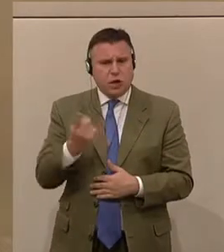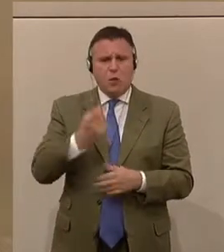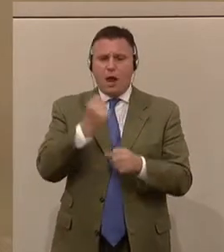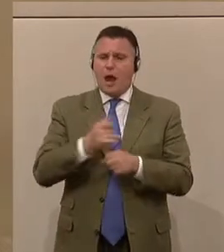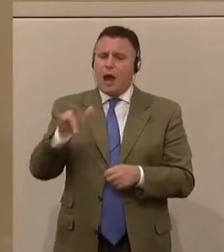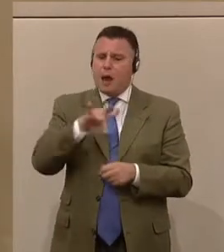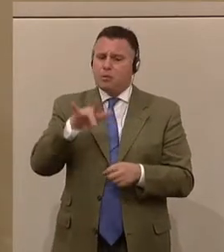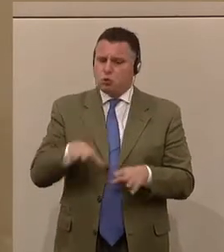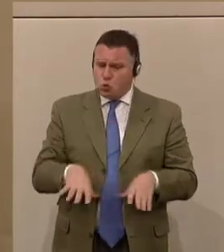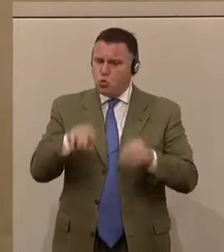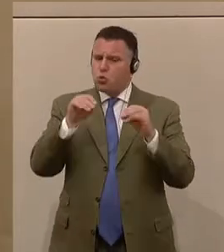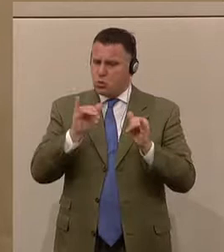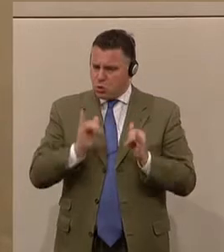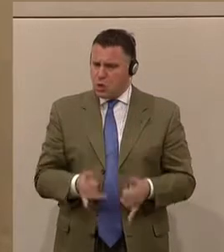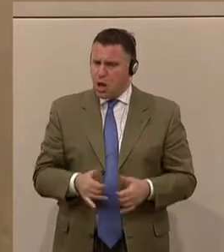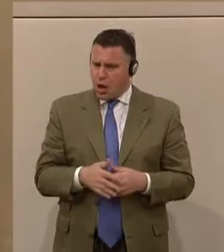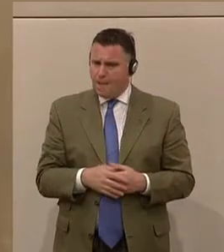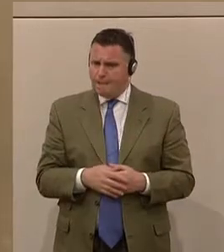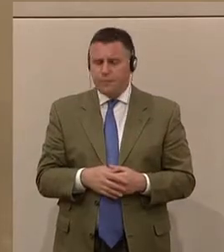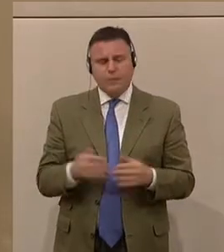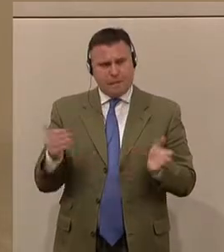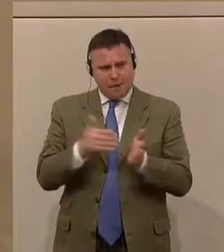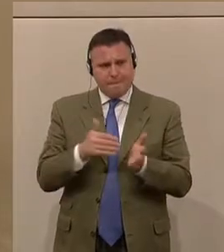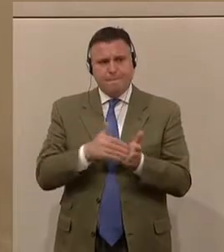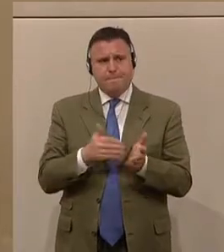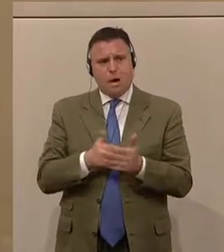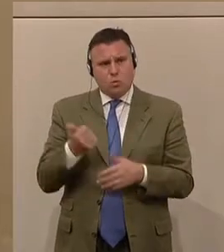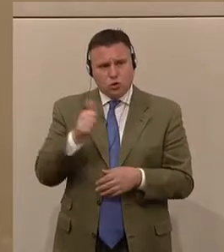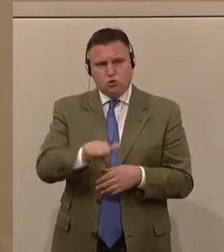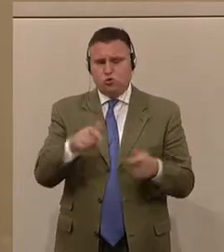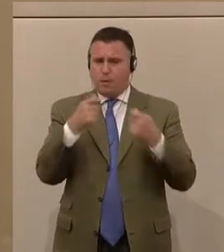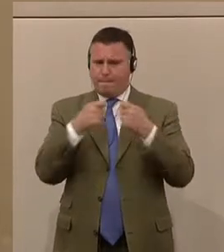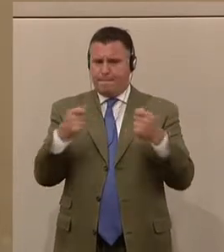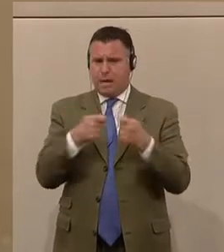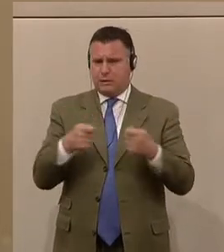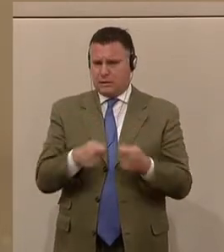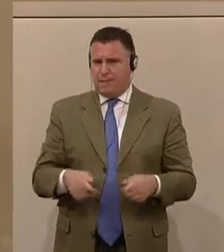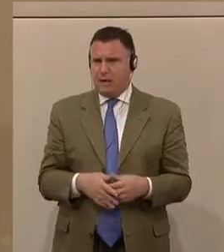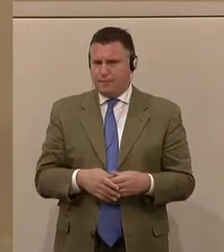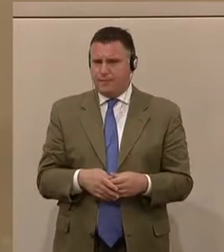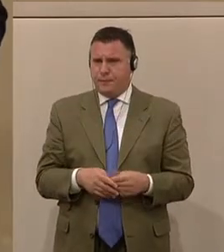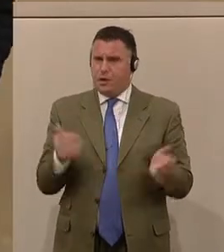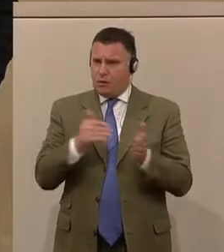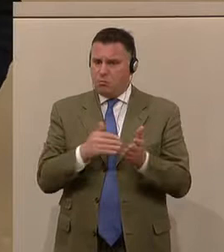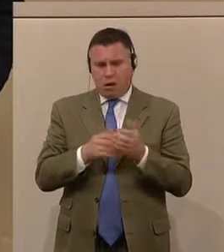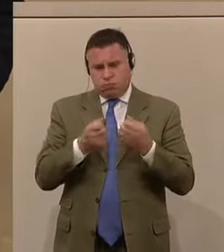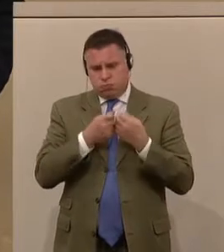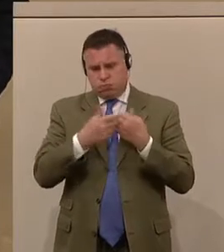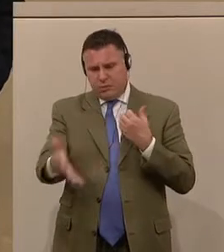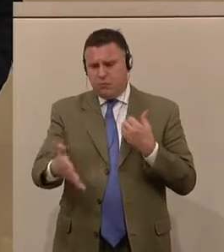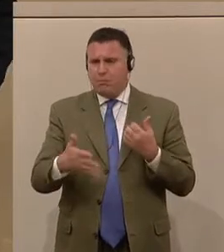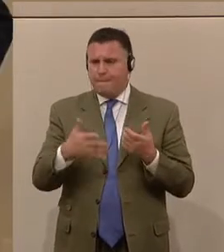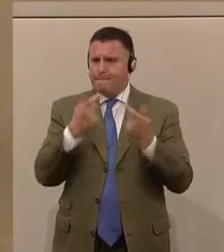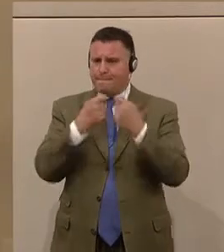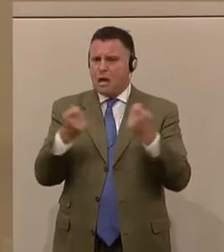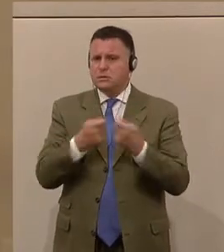Arbeitsplätzen. Aber noch einmal, dazu braucht es konkrete Maßnahmen. Da braucht es eigentlich ein Maßnahmenbündel dafür. Und auch